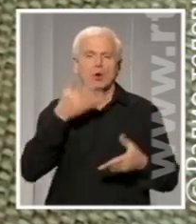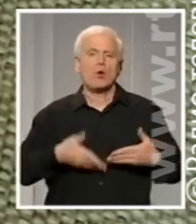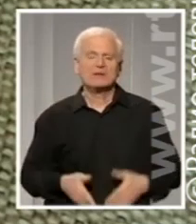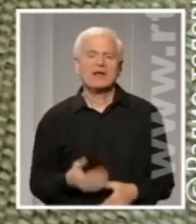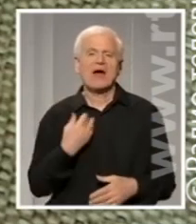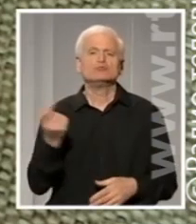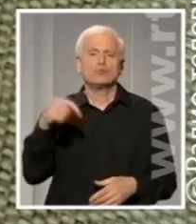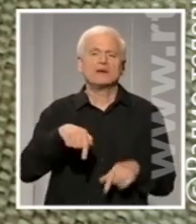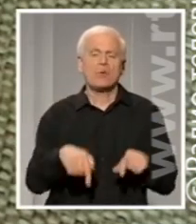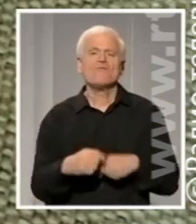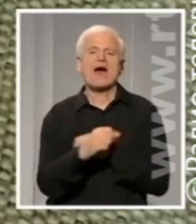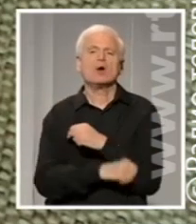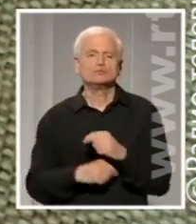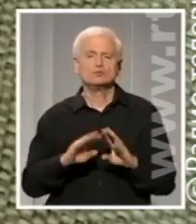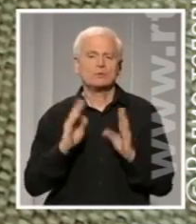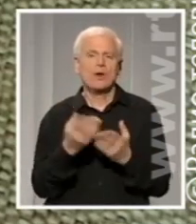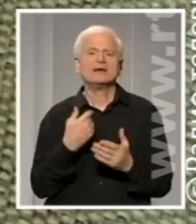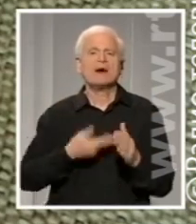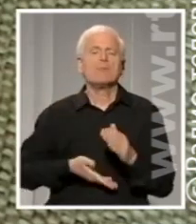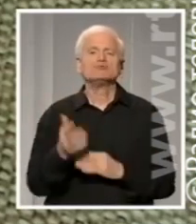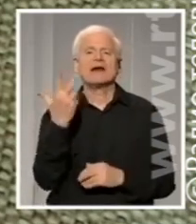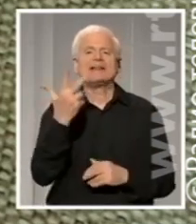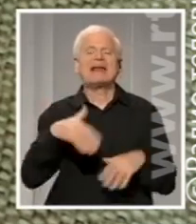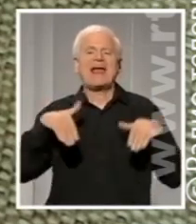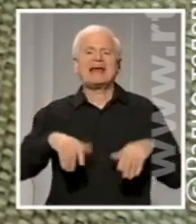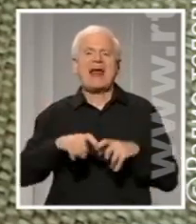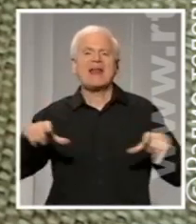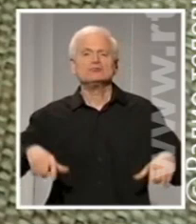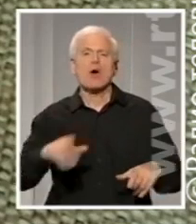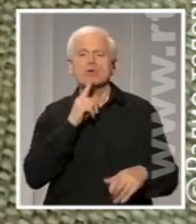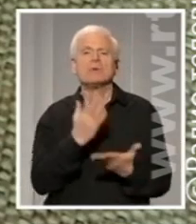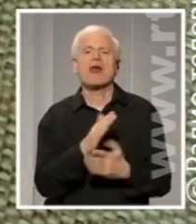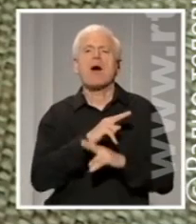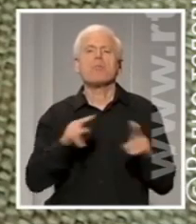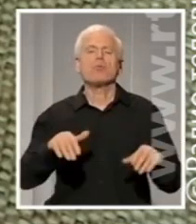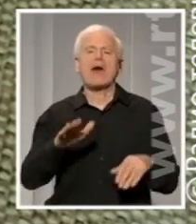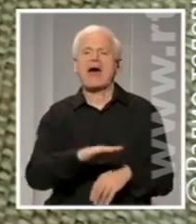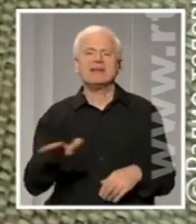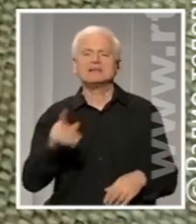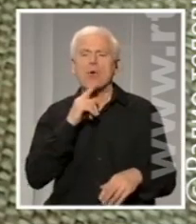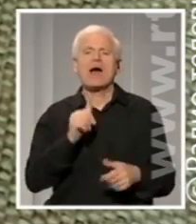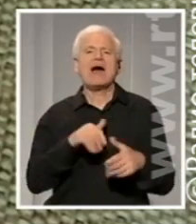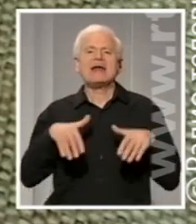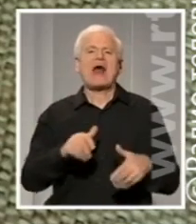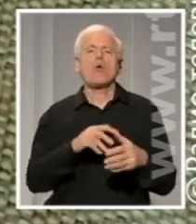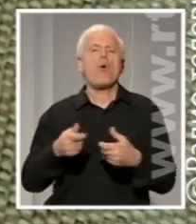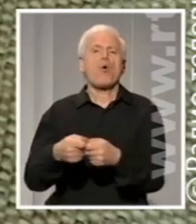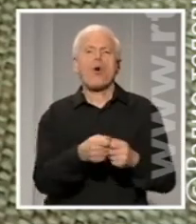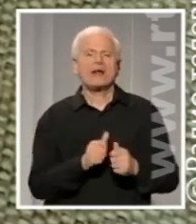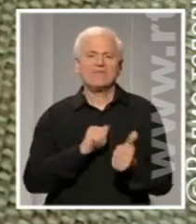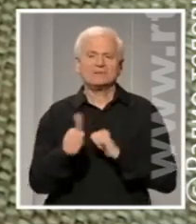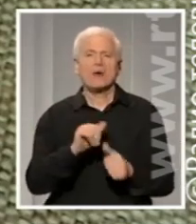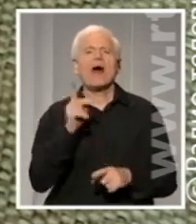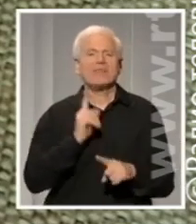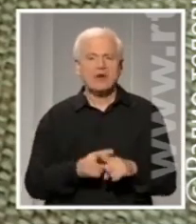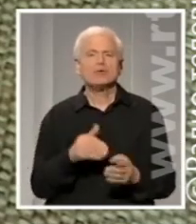ovaj studio, prošla sam kraj 3 igrališta koja su bila puna dece koja se bave kolektivnim sportom. Tačno je da treba